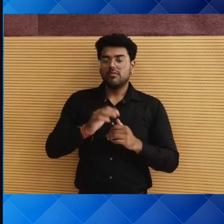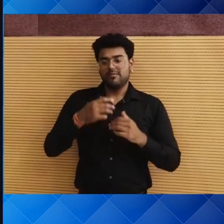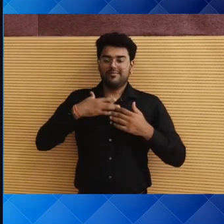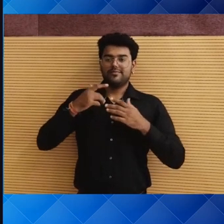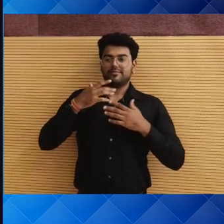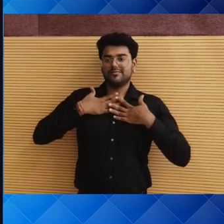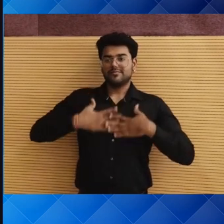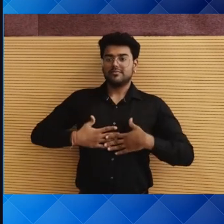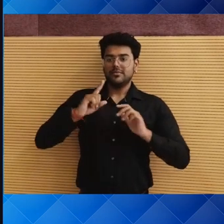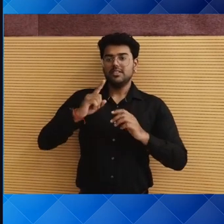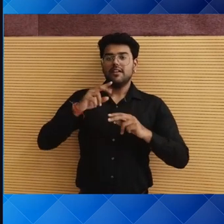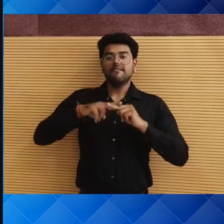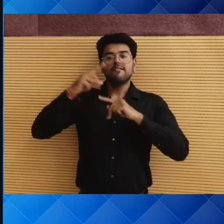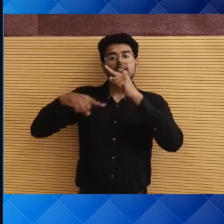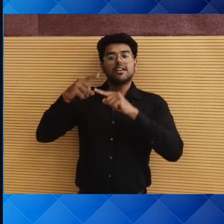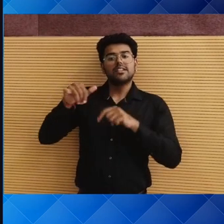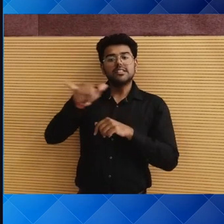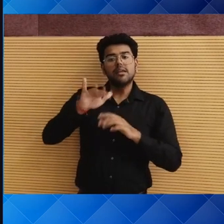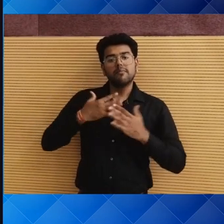एक फैक्ट्री है कि